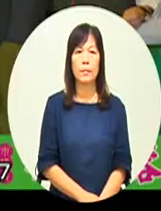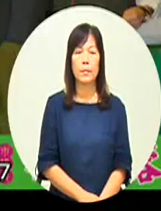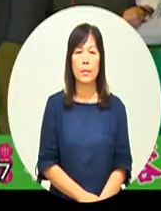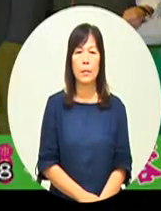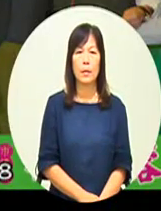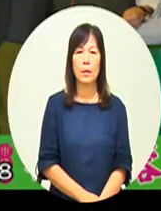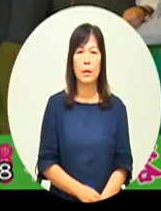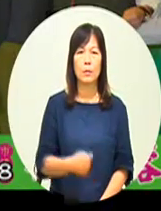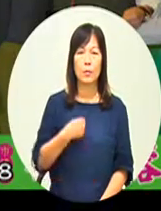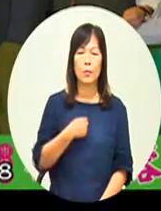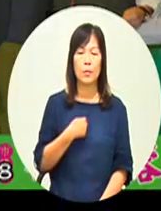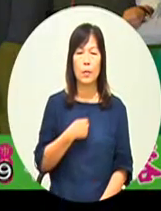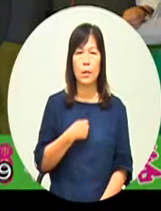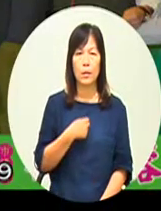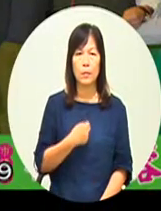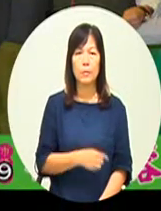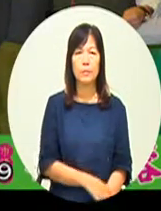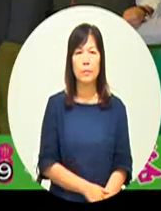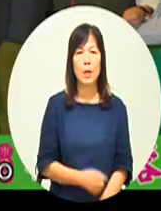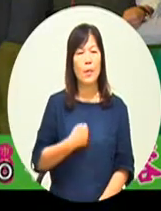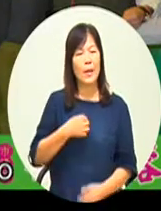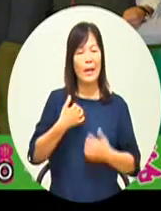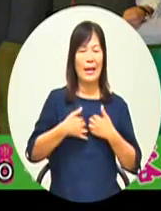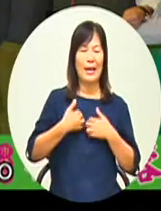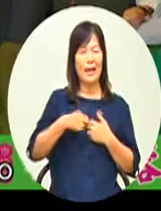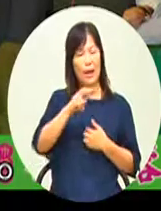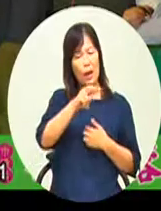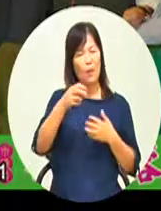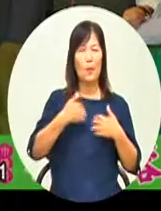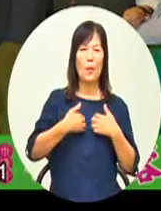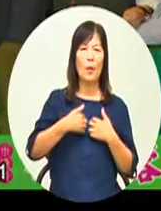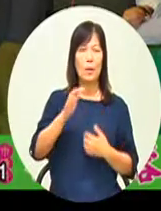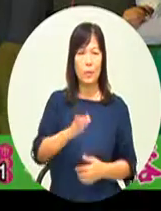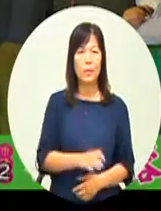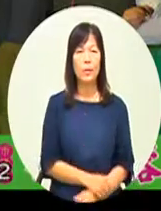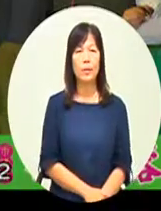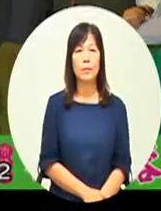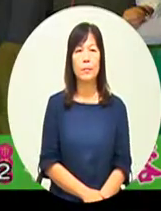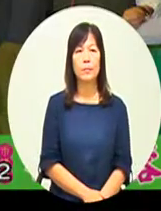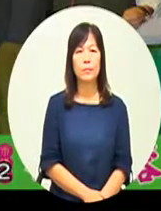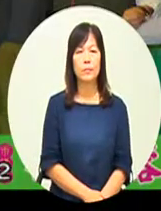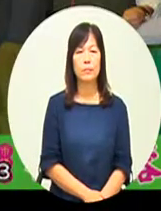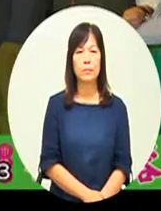这个是我哦，我们都那么开心，哈，都那一天就